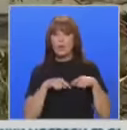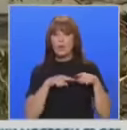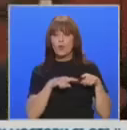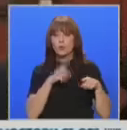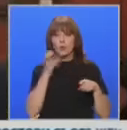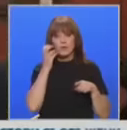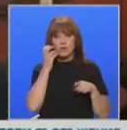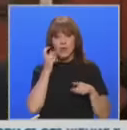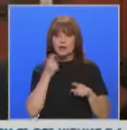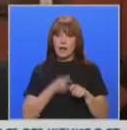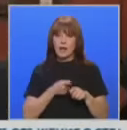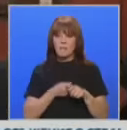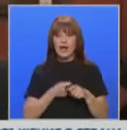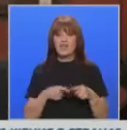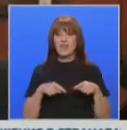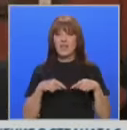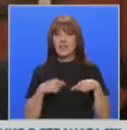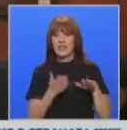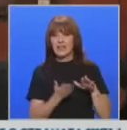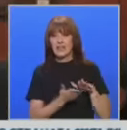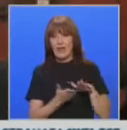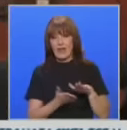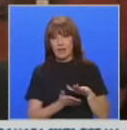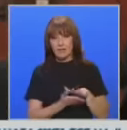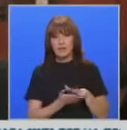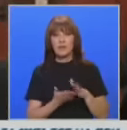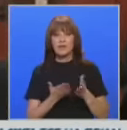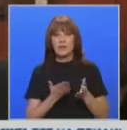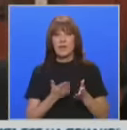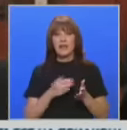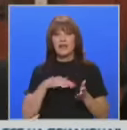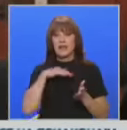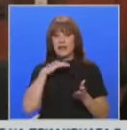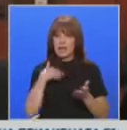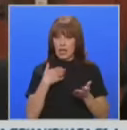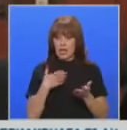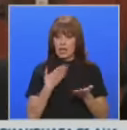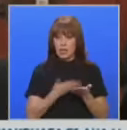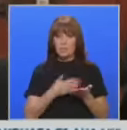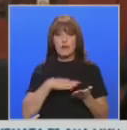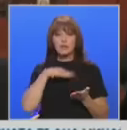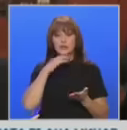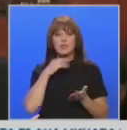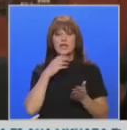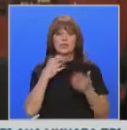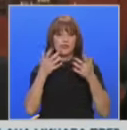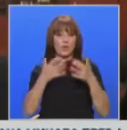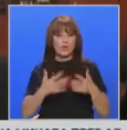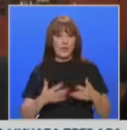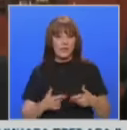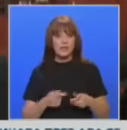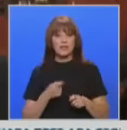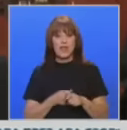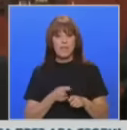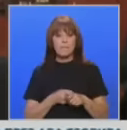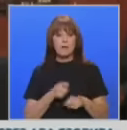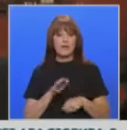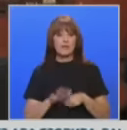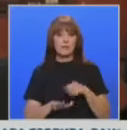досъдебно производство. С оглед оценката за наличност на достатъчно данни и законен повод за извършено престъпление по